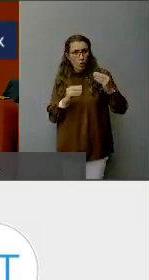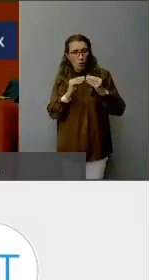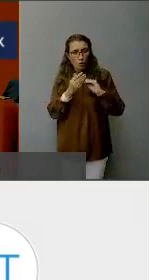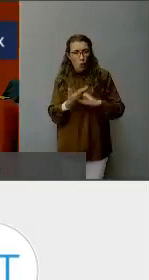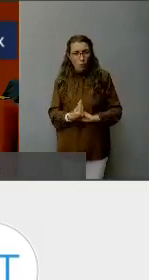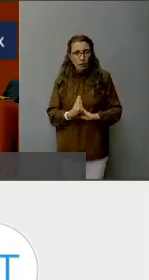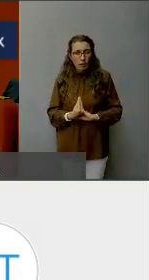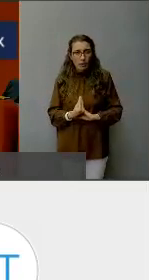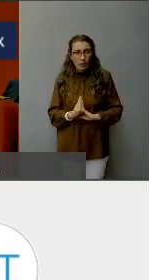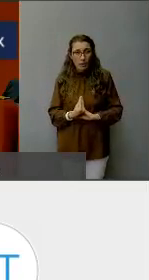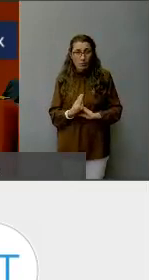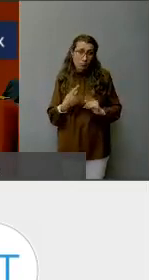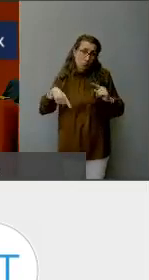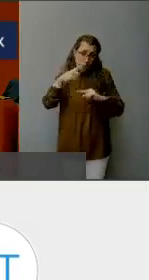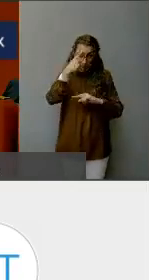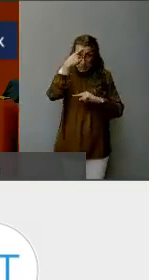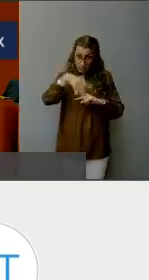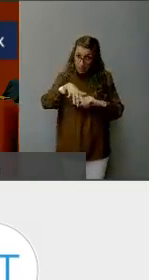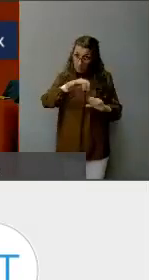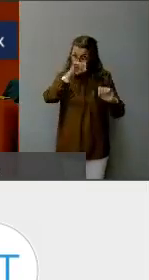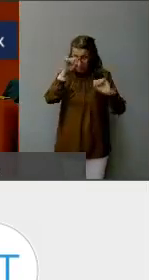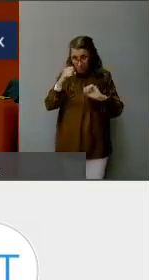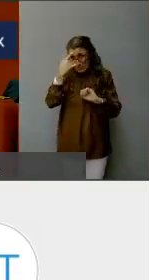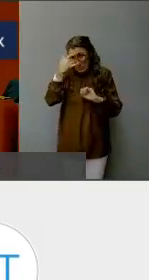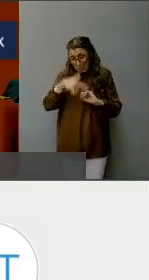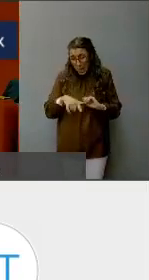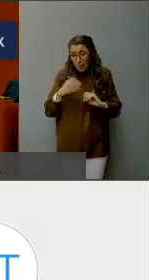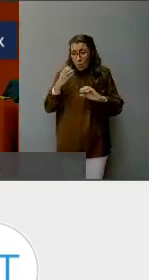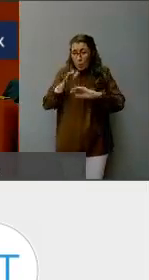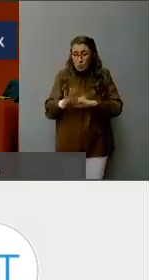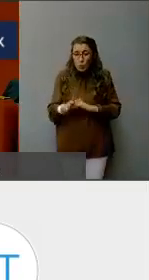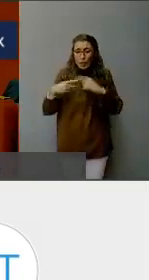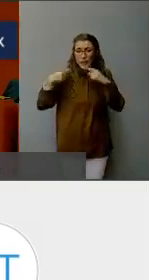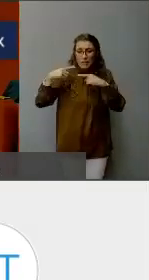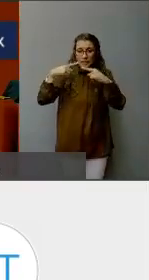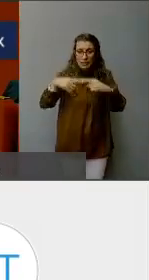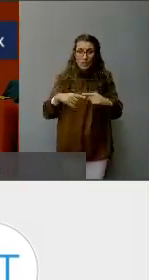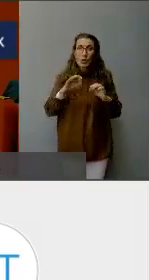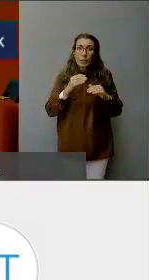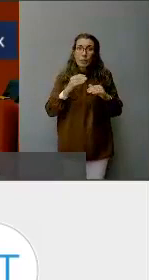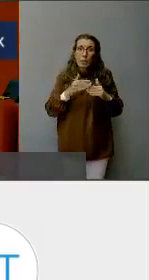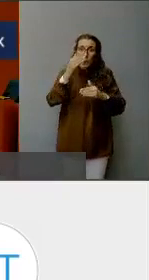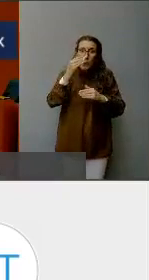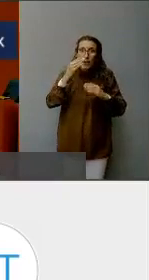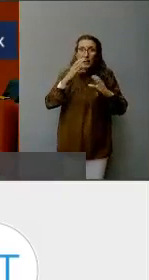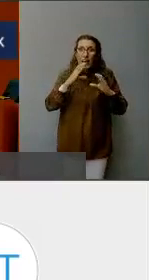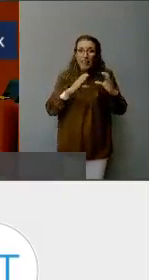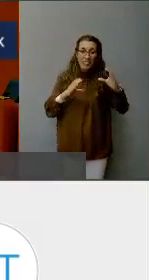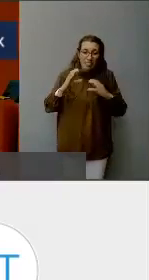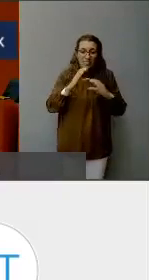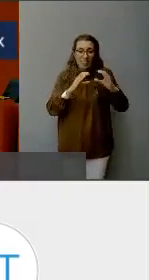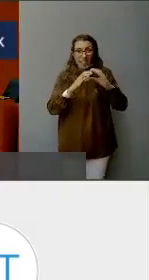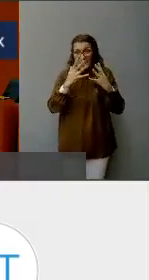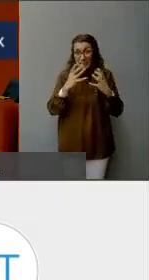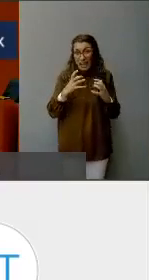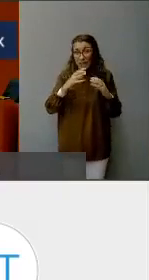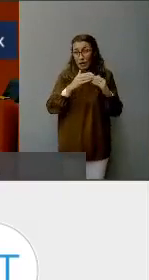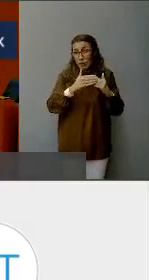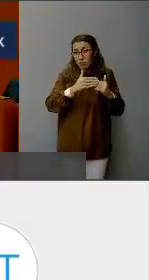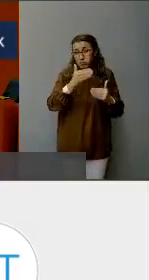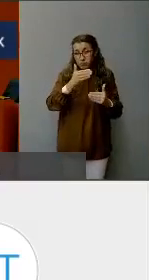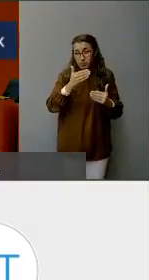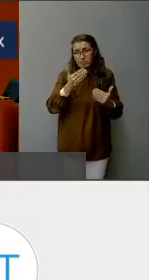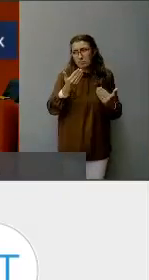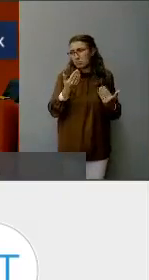sappiamo cosa rappresentino i muretti a secco come in qualche modo è un'arte che consiste nel tutti con ormai